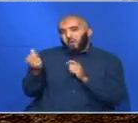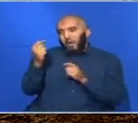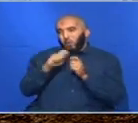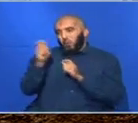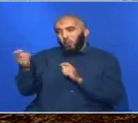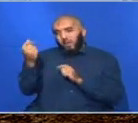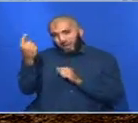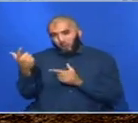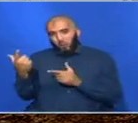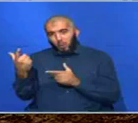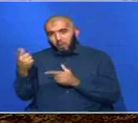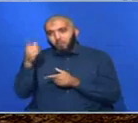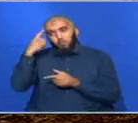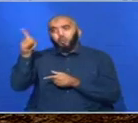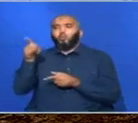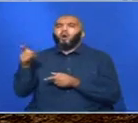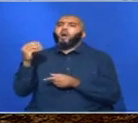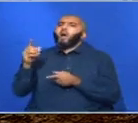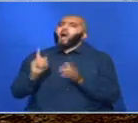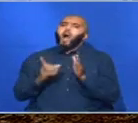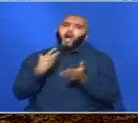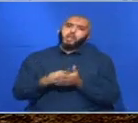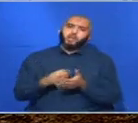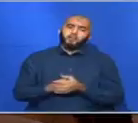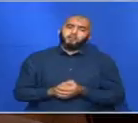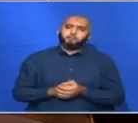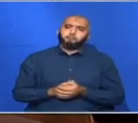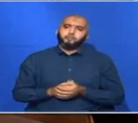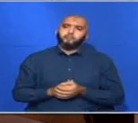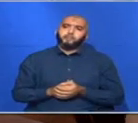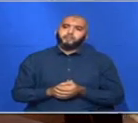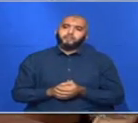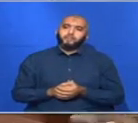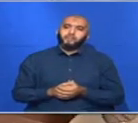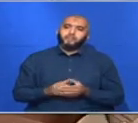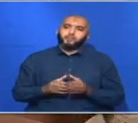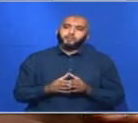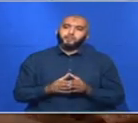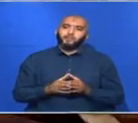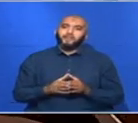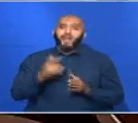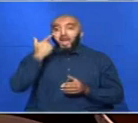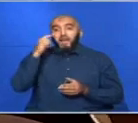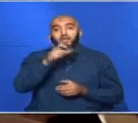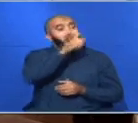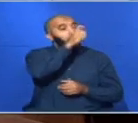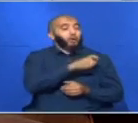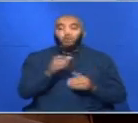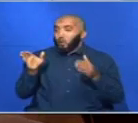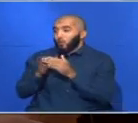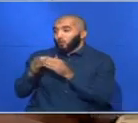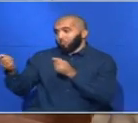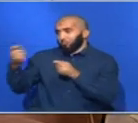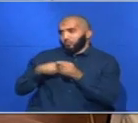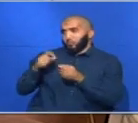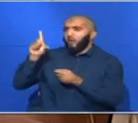فان بقي احدهم وقال لك ال 20 ريال يرحم والدي واخرين ما